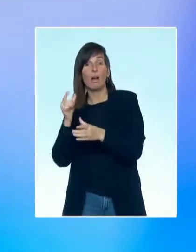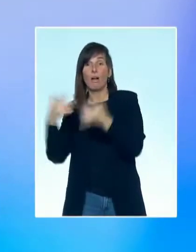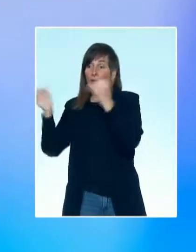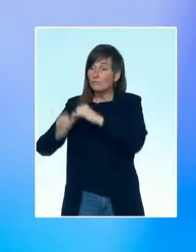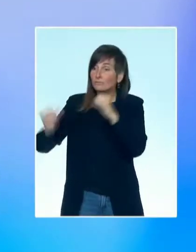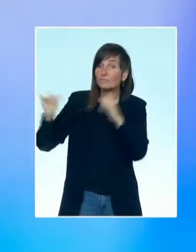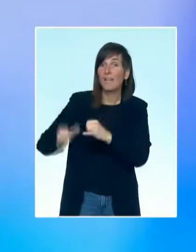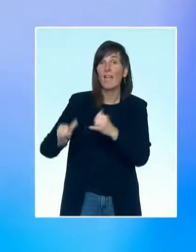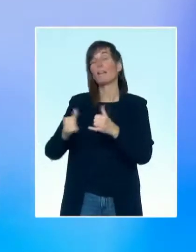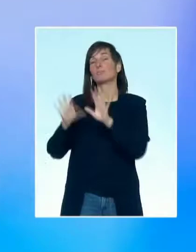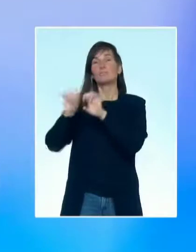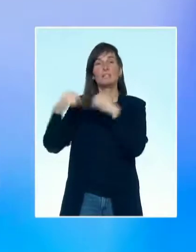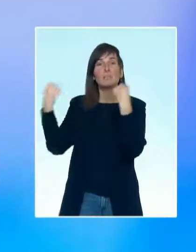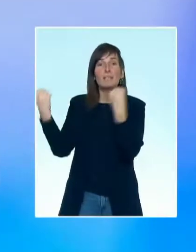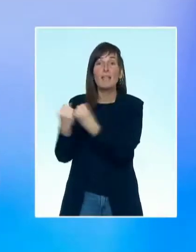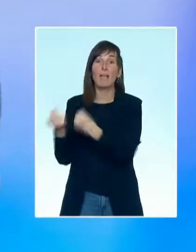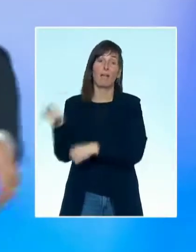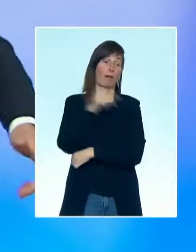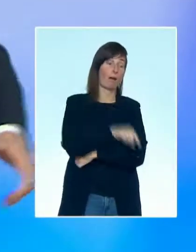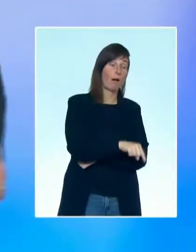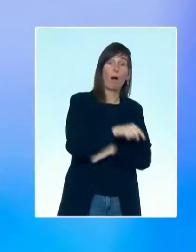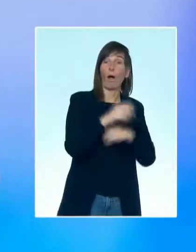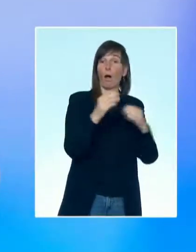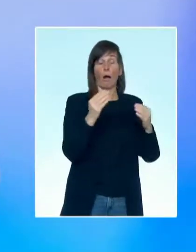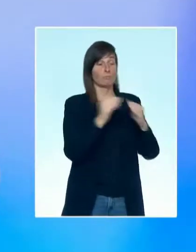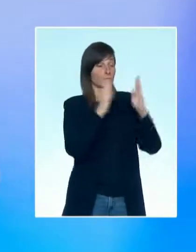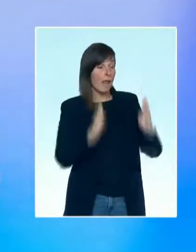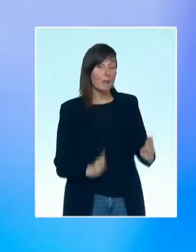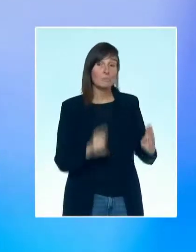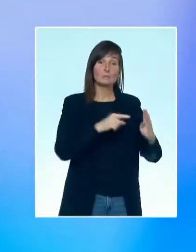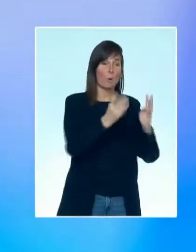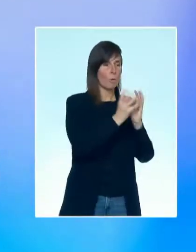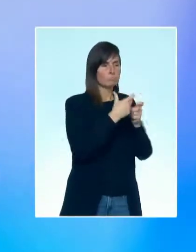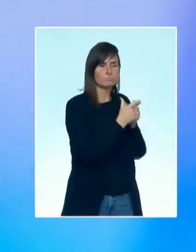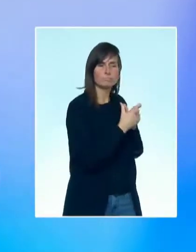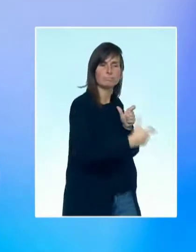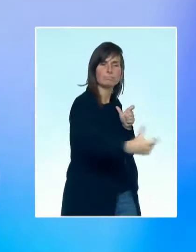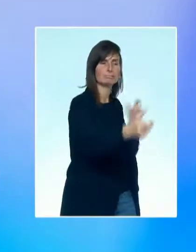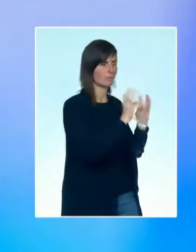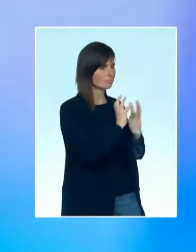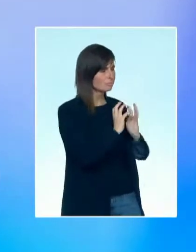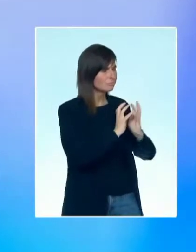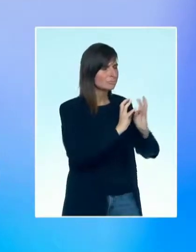soirées quasiment tous les deux soirs. Rien à foutre de leur connerie, en fait. Vraiment de la merde.